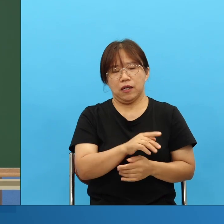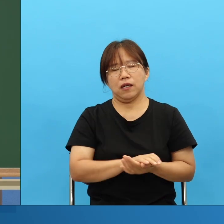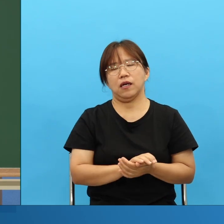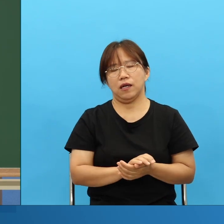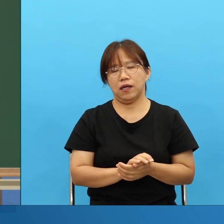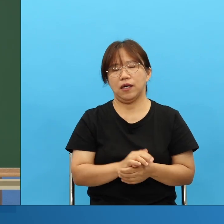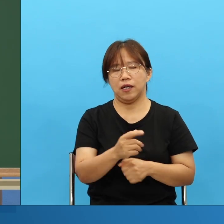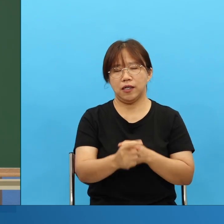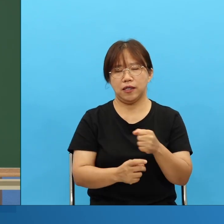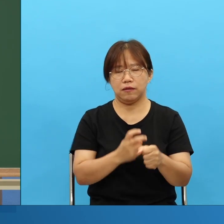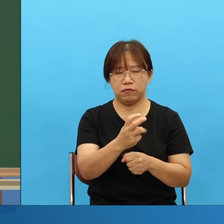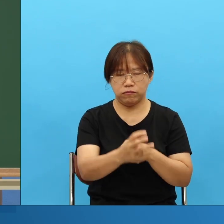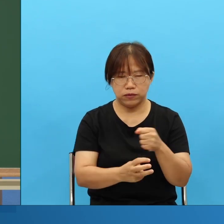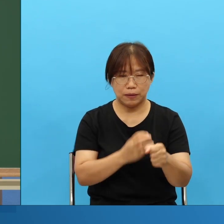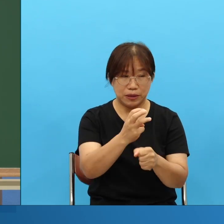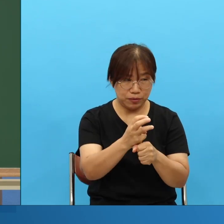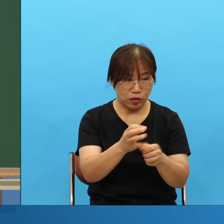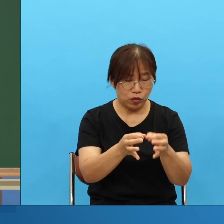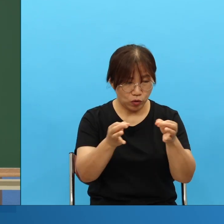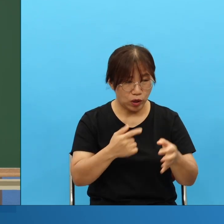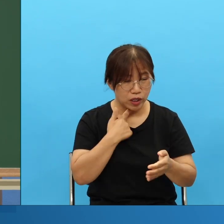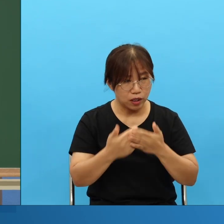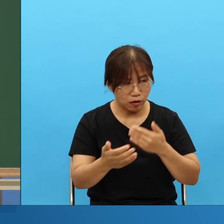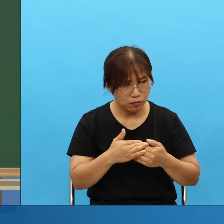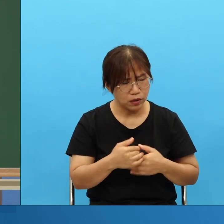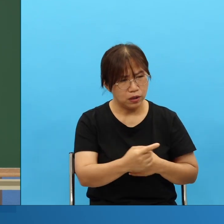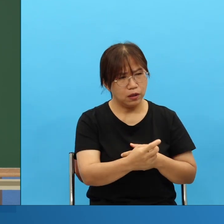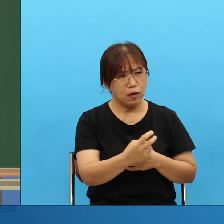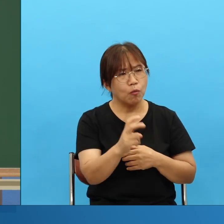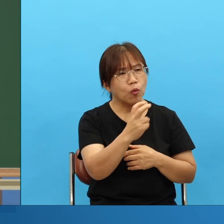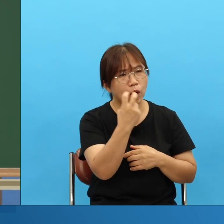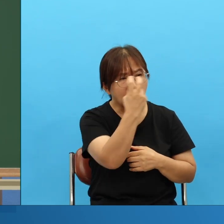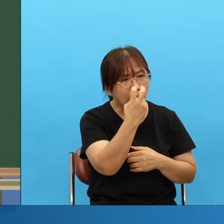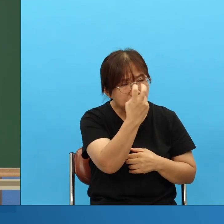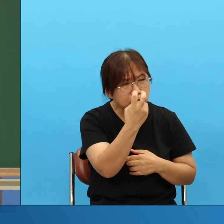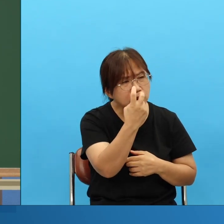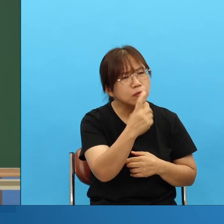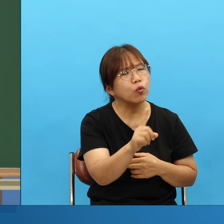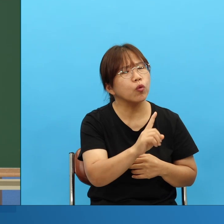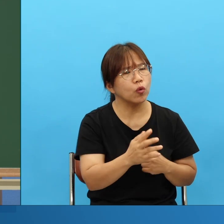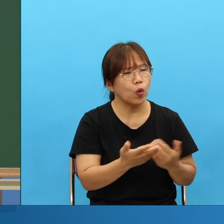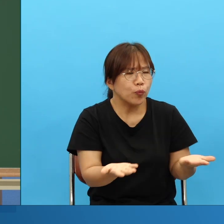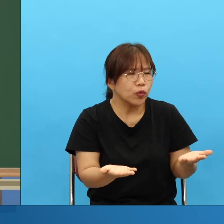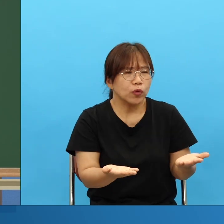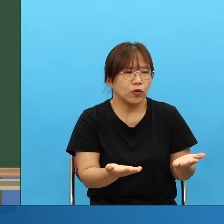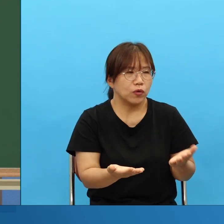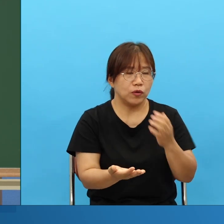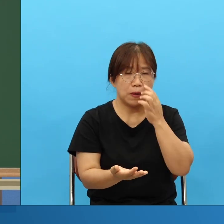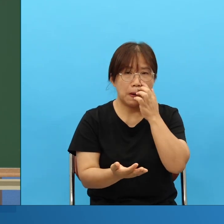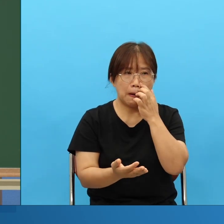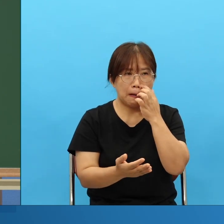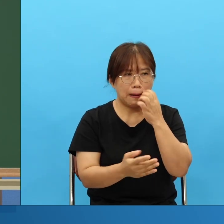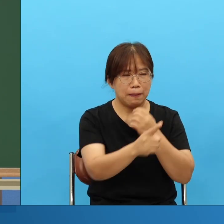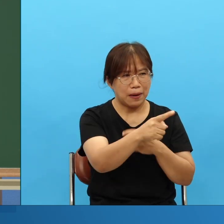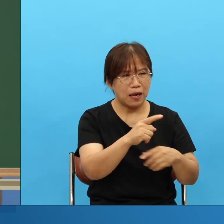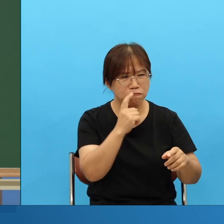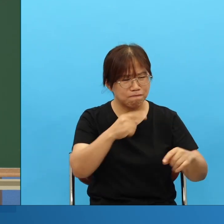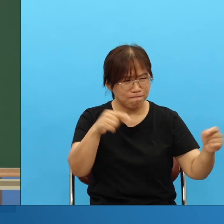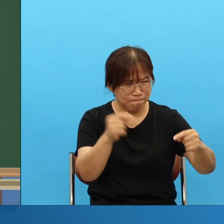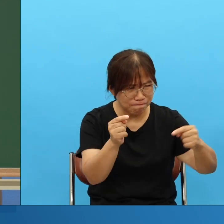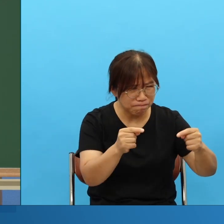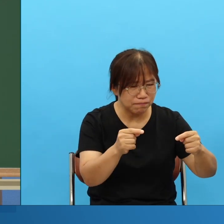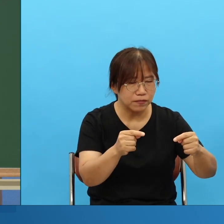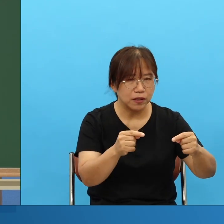이제는 그런갑다. 처음에는 내가 저기 무슨 감시 카메라가 있냐. 없다. 싸워야 돼요. 근데 그